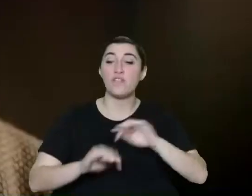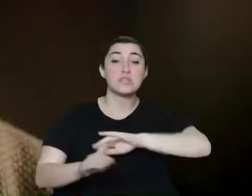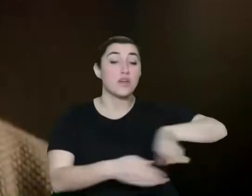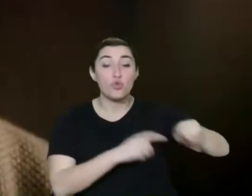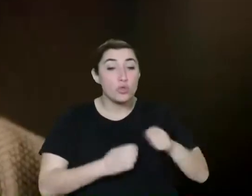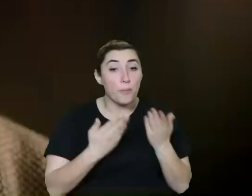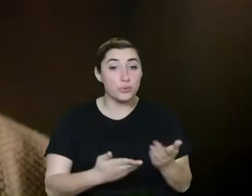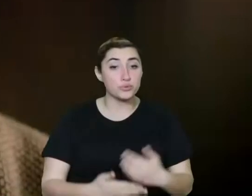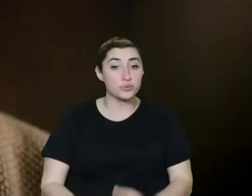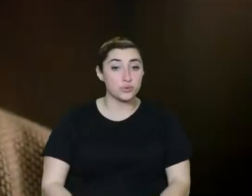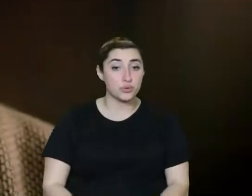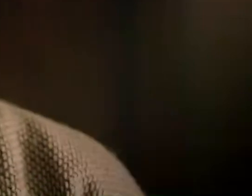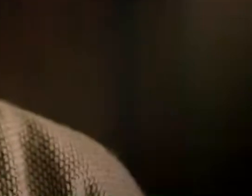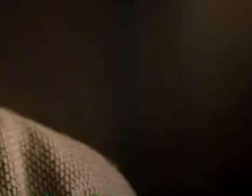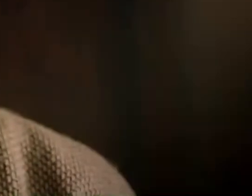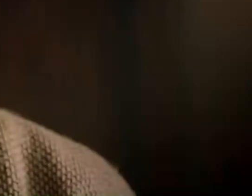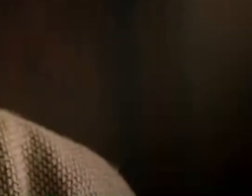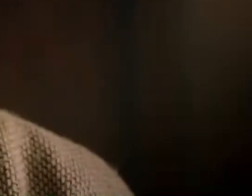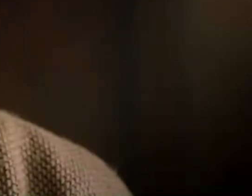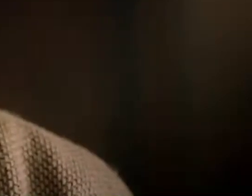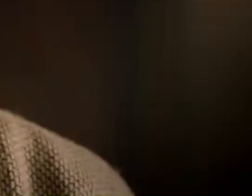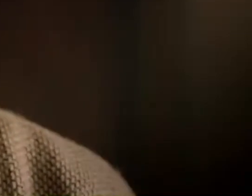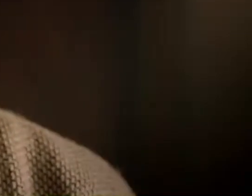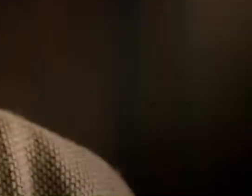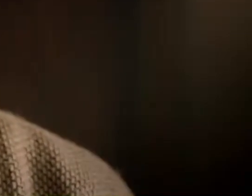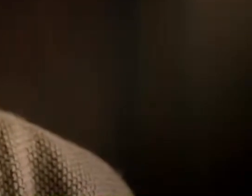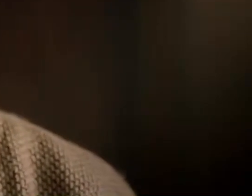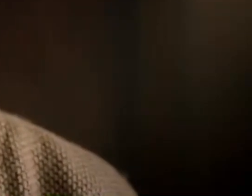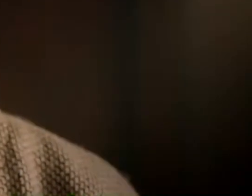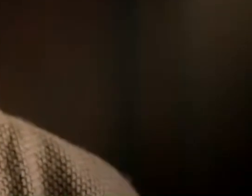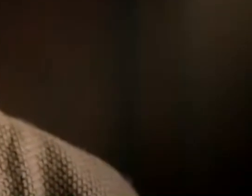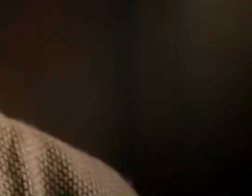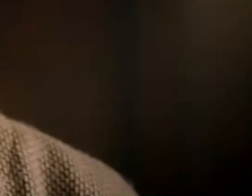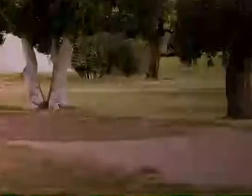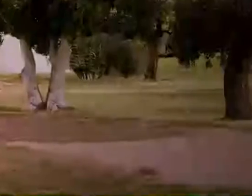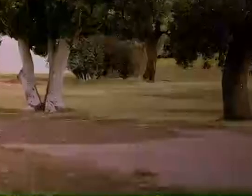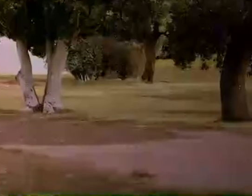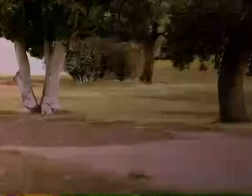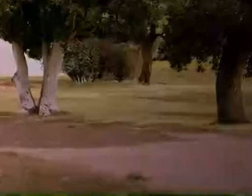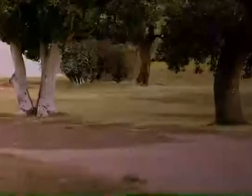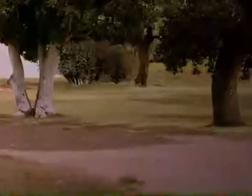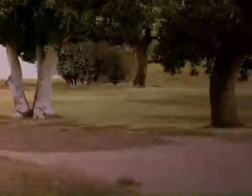olduk? Yunus sıkıntıyla içecekti. Yüzündeki tebessümü bozmadan bakıyor.